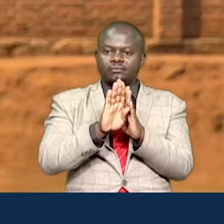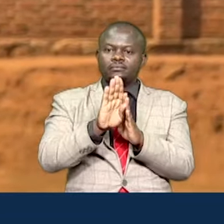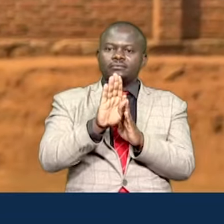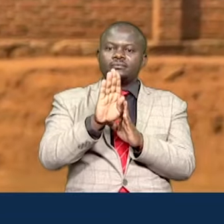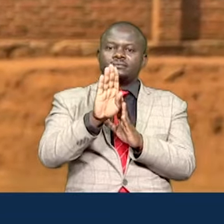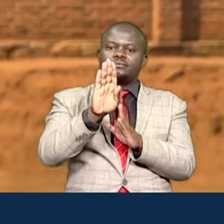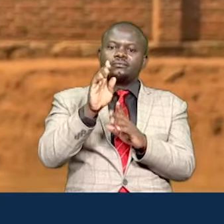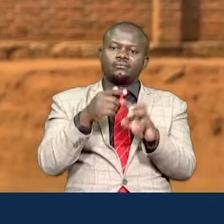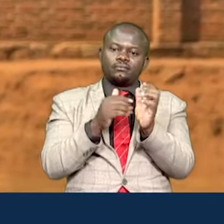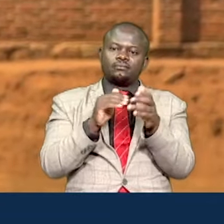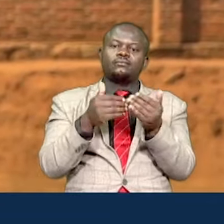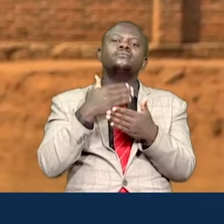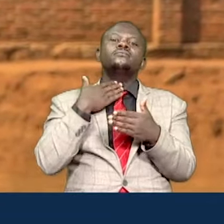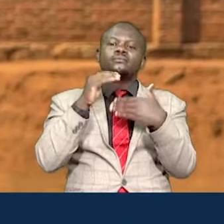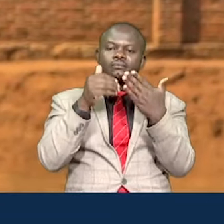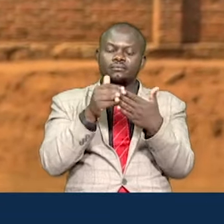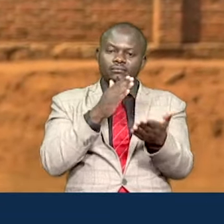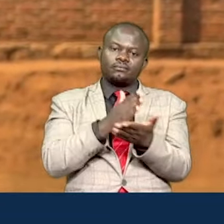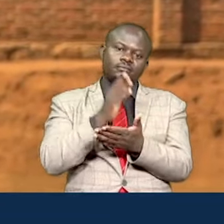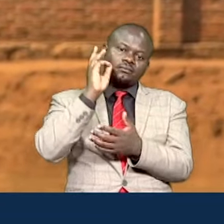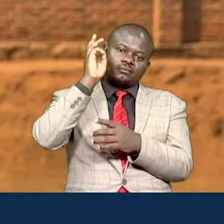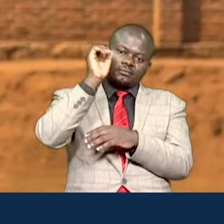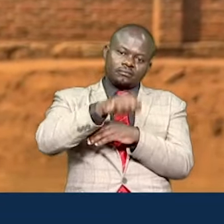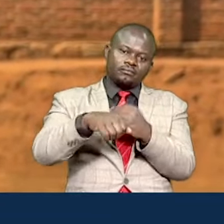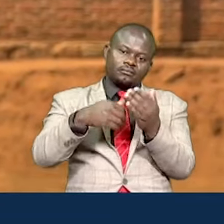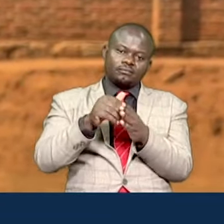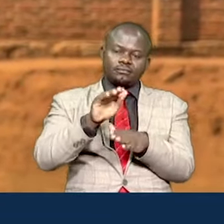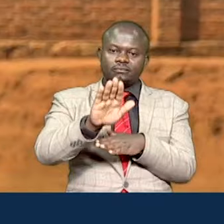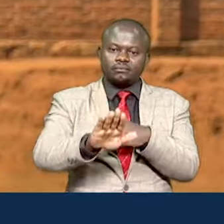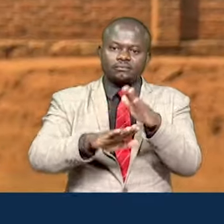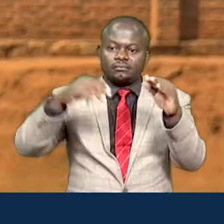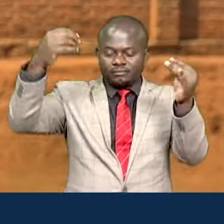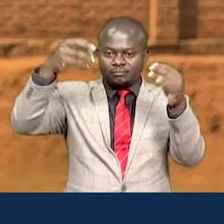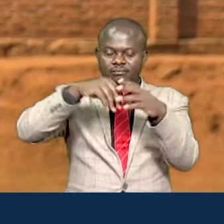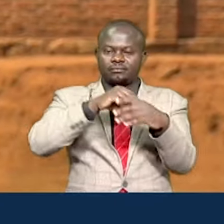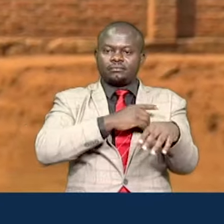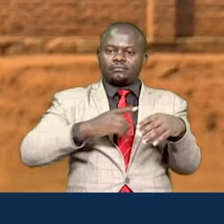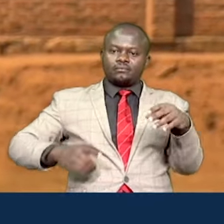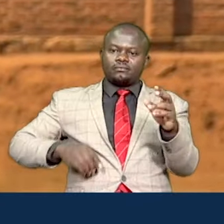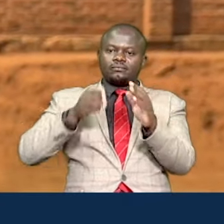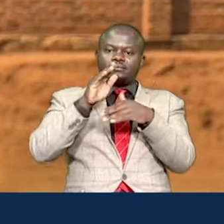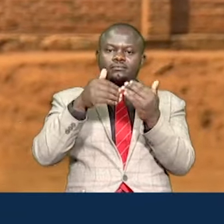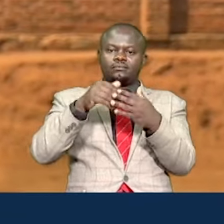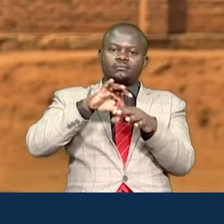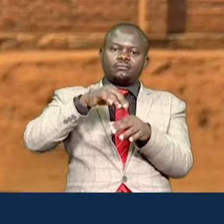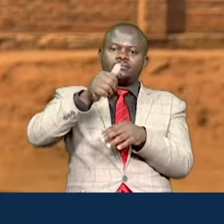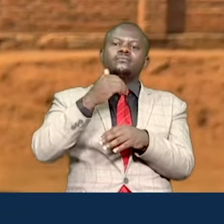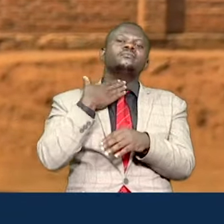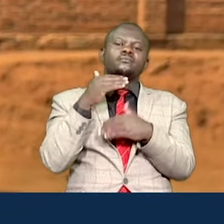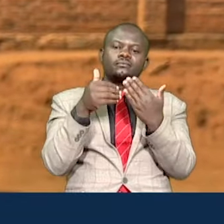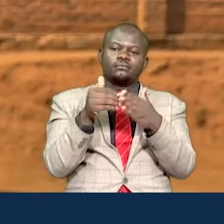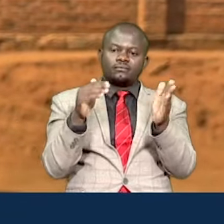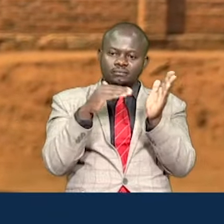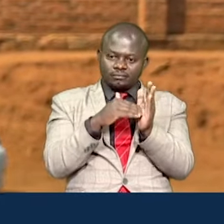imbere, ariko tunifuza ko nyine tuzarushaho gutera intambwe igaragara muri demokarasi, umuntu akitorera uwo ashaka,